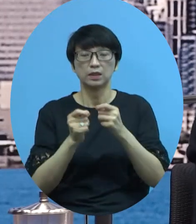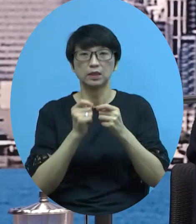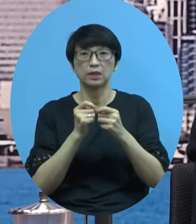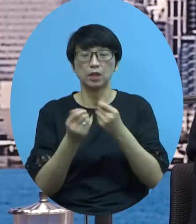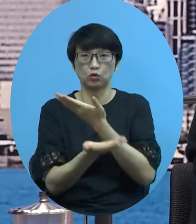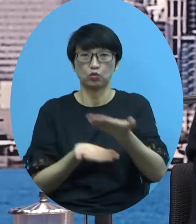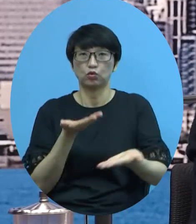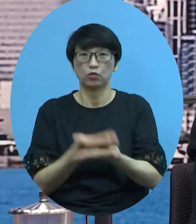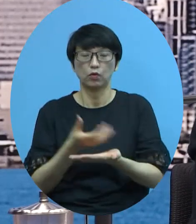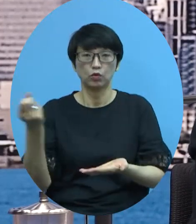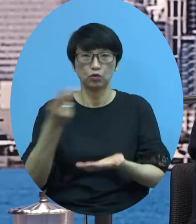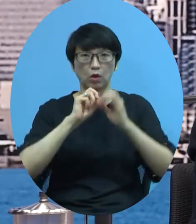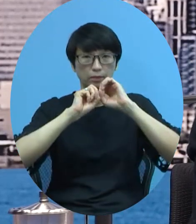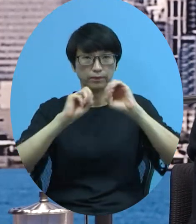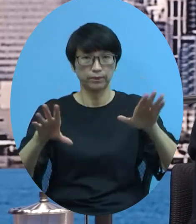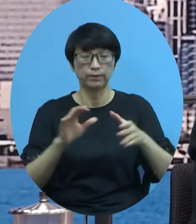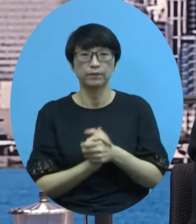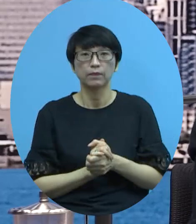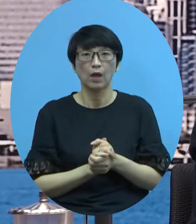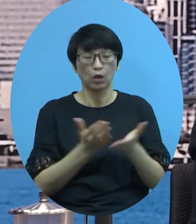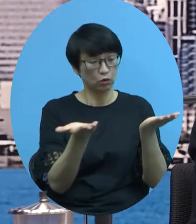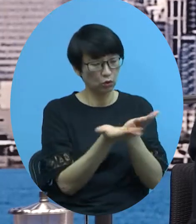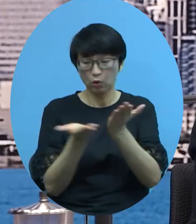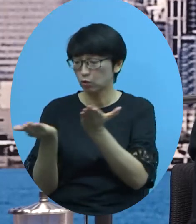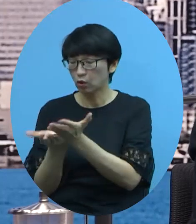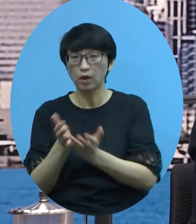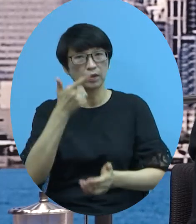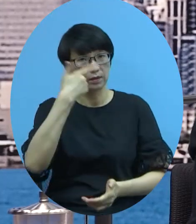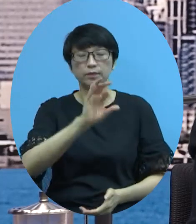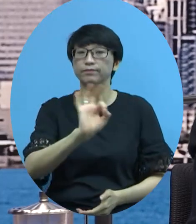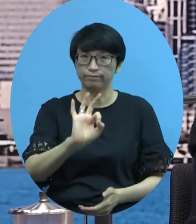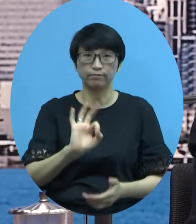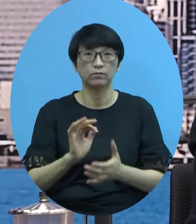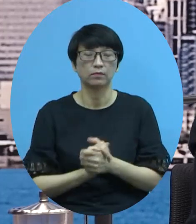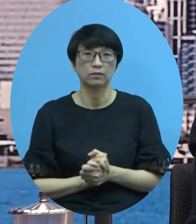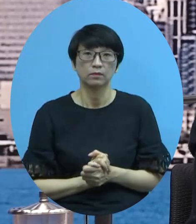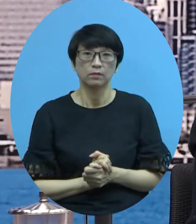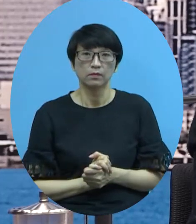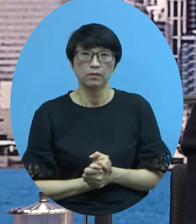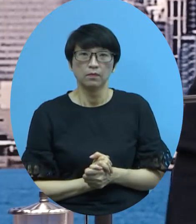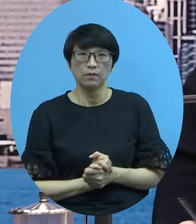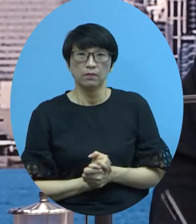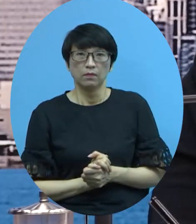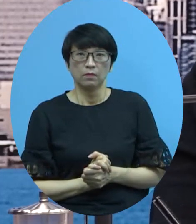有啲化驗咧會重複嘅，即係我哋對翻之後咧就冇新嘅個案咁樣咯。咁